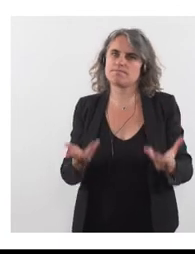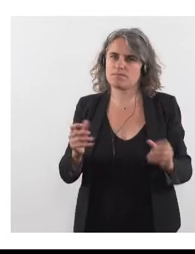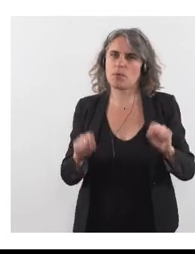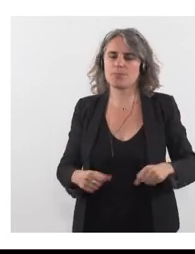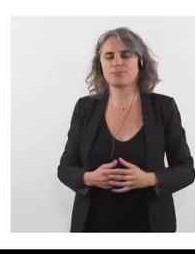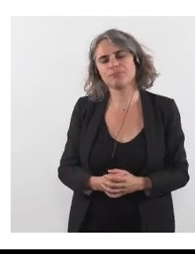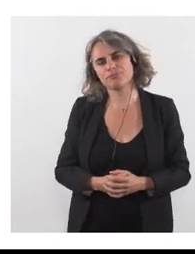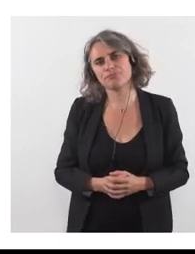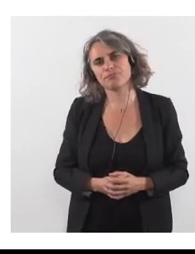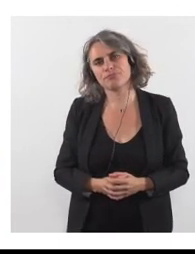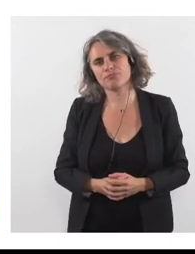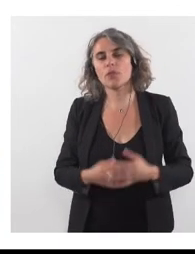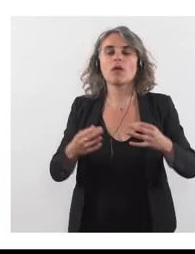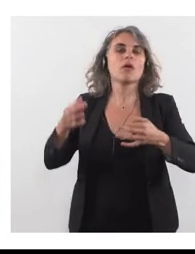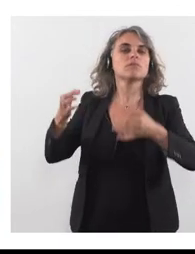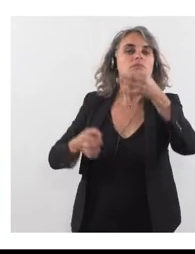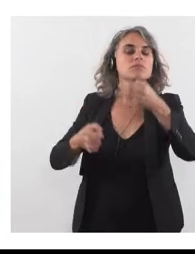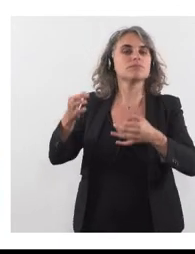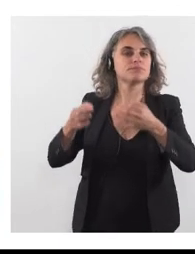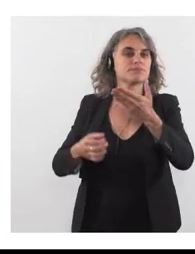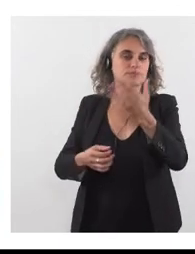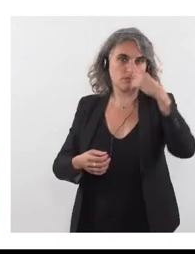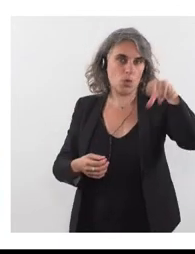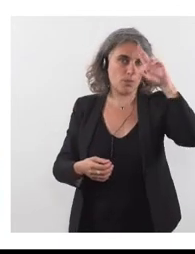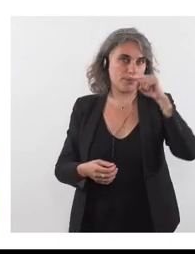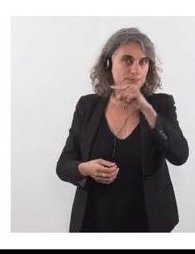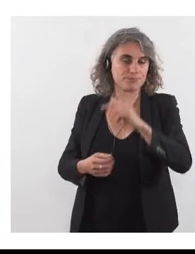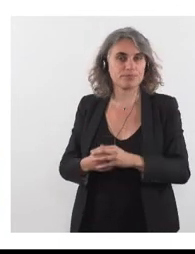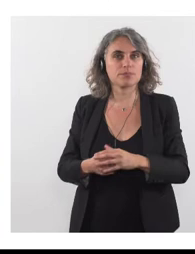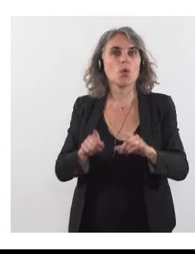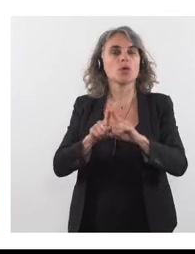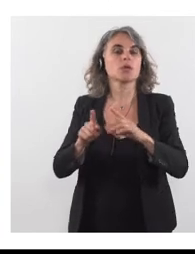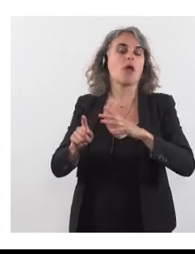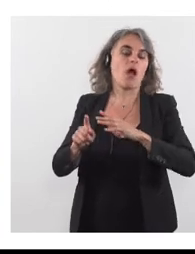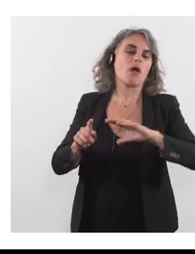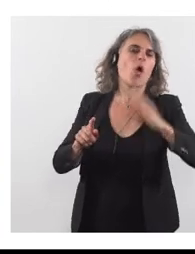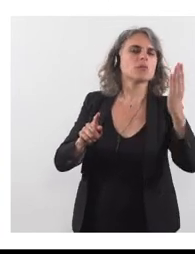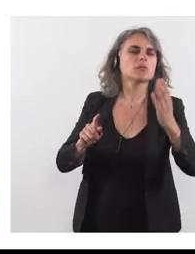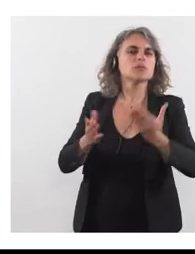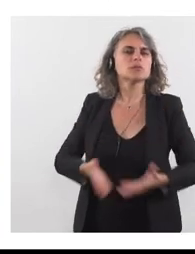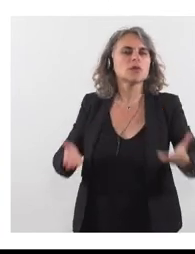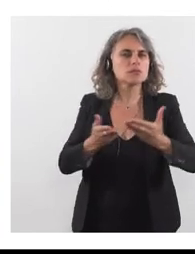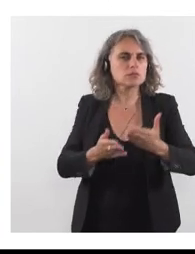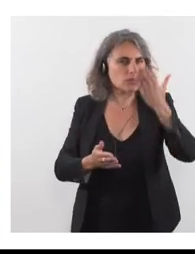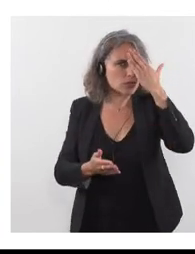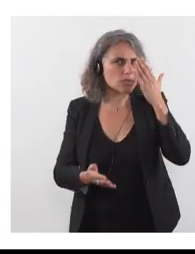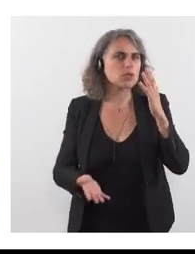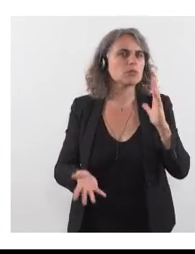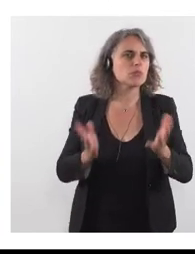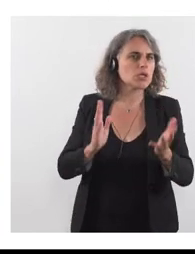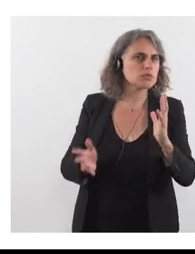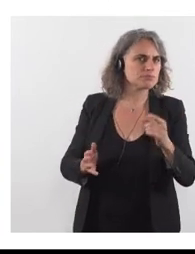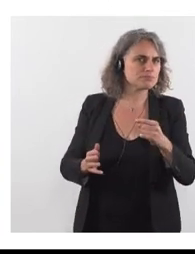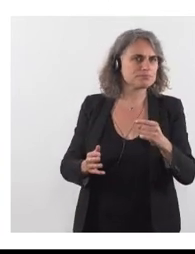le contentieux de la Cour de justice de l'Union européenne, il y a la Refereine. Hein, je ne sais pas si vous connaissez les faits de